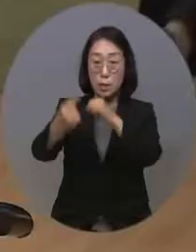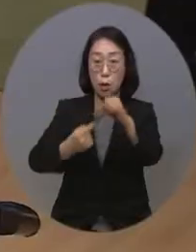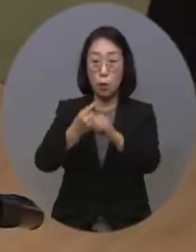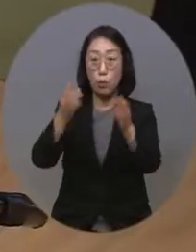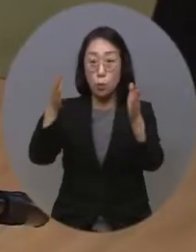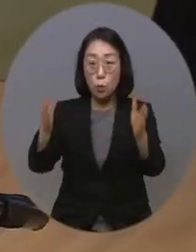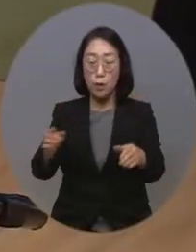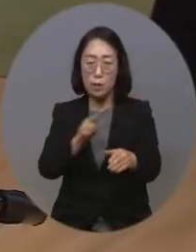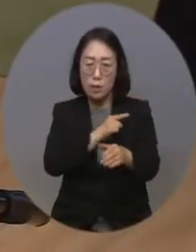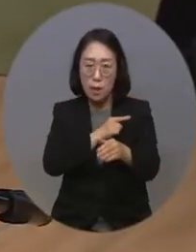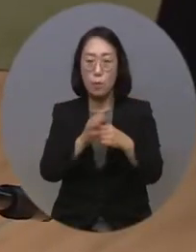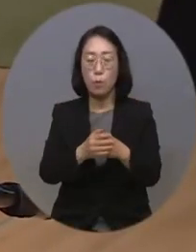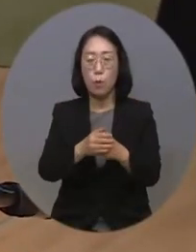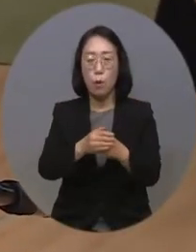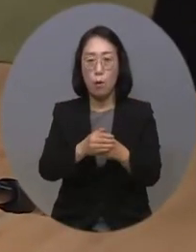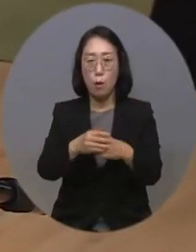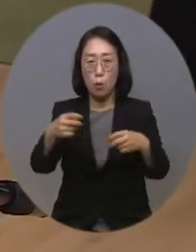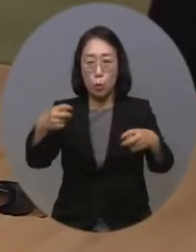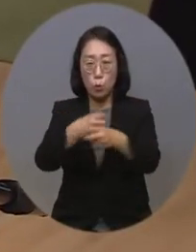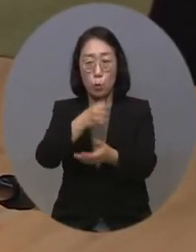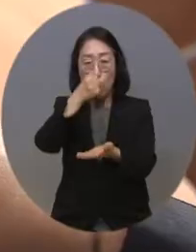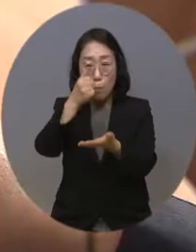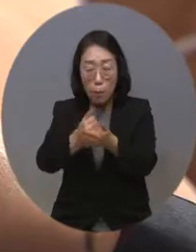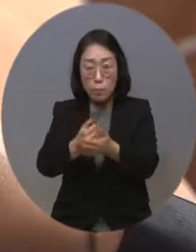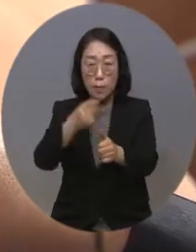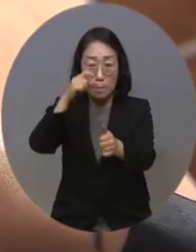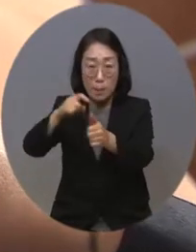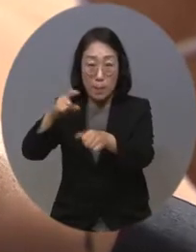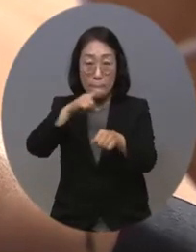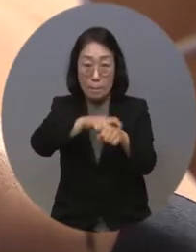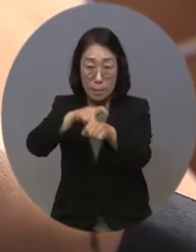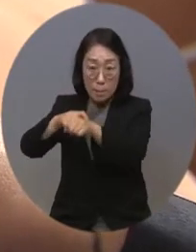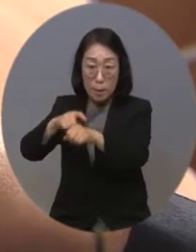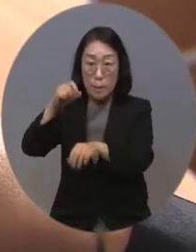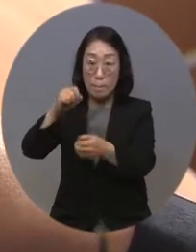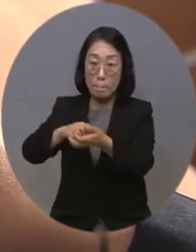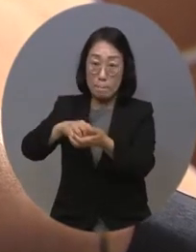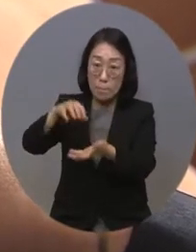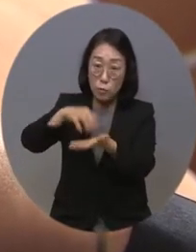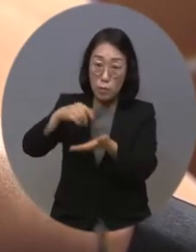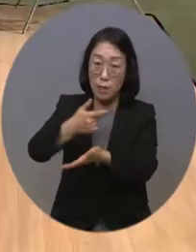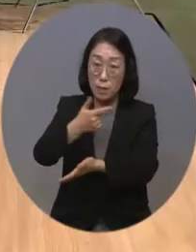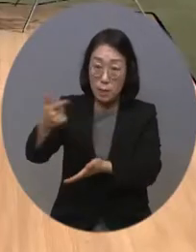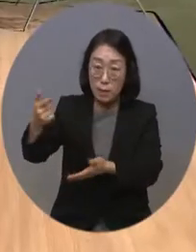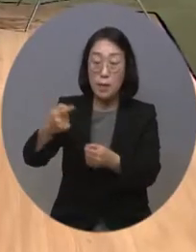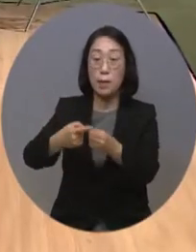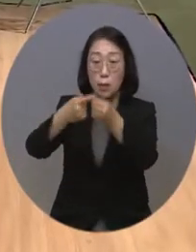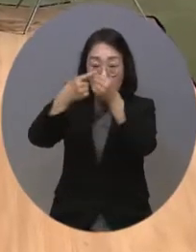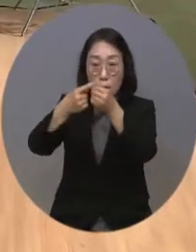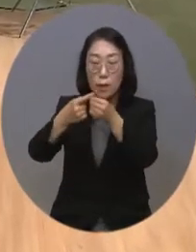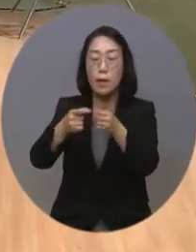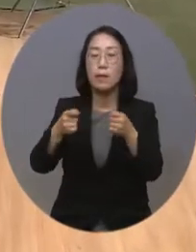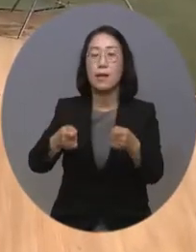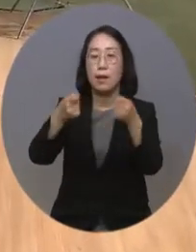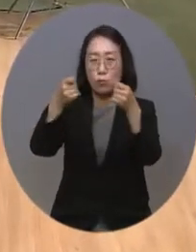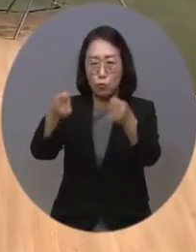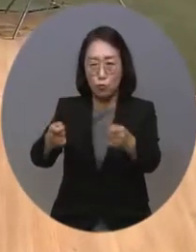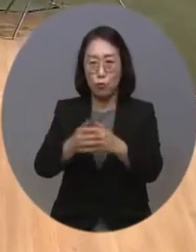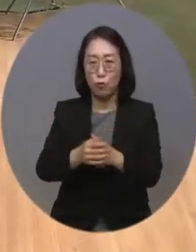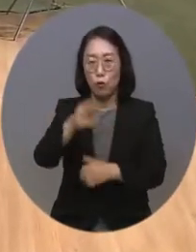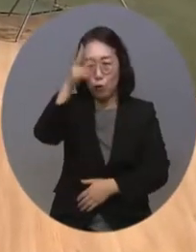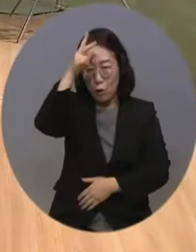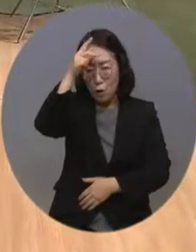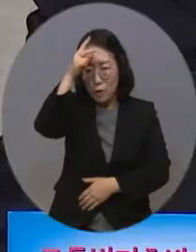가장 높은 교통범죄 검거율을 기록한 경찰서에 수여되는 상입니다. 매년 최일선에서 헌신하는 경찰